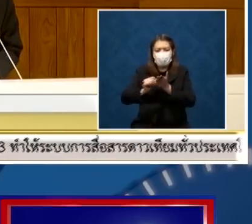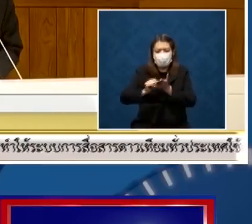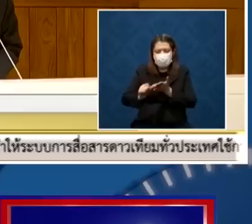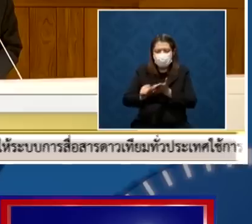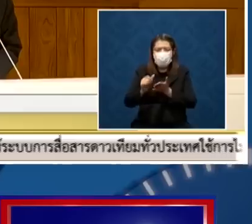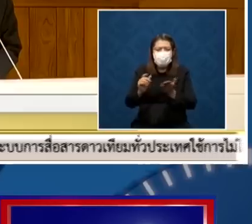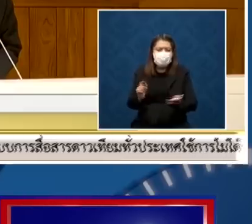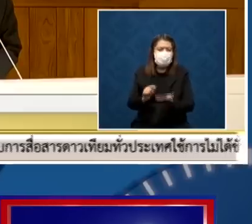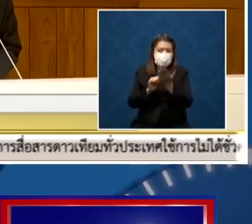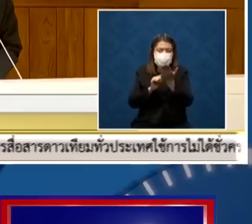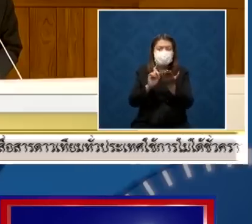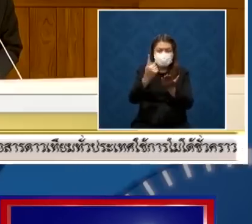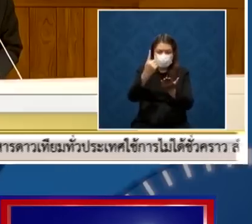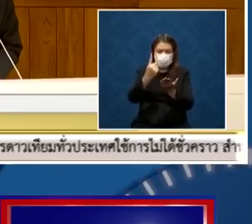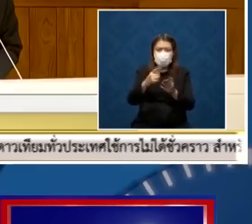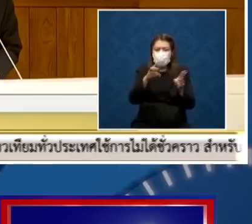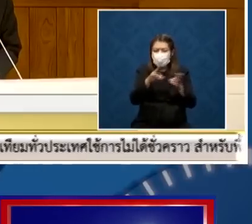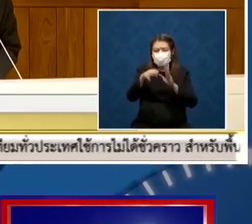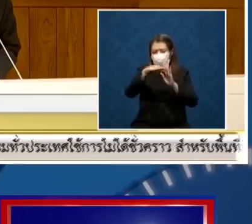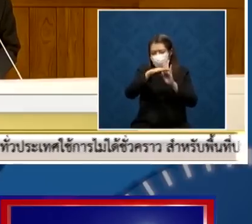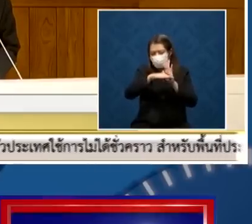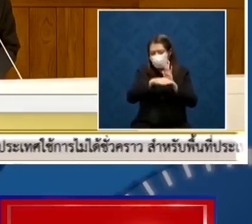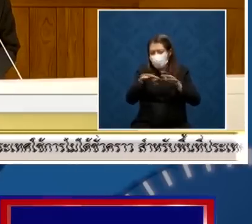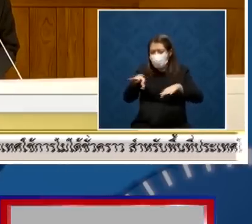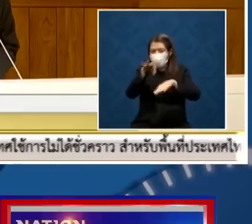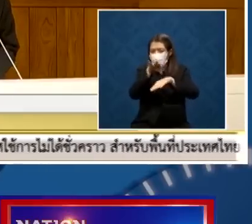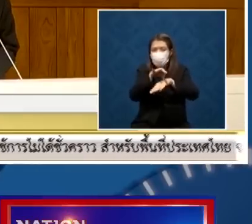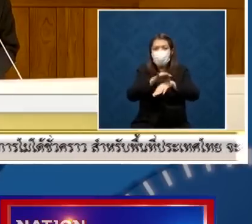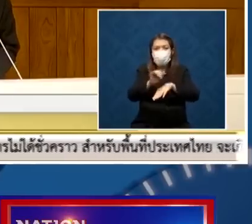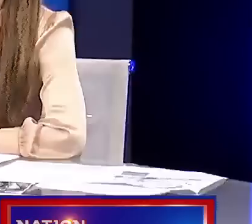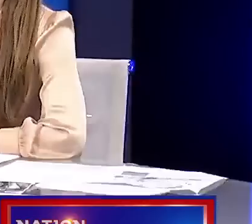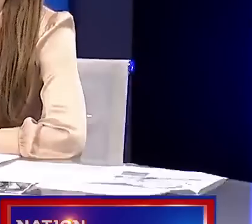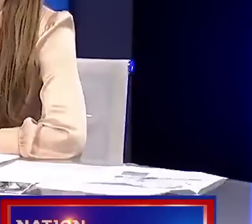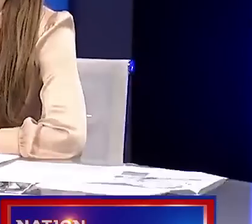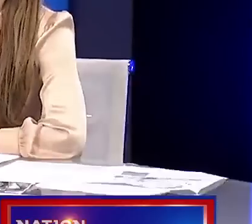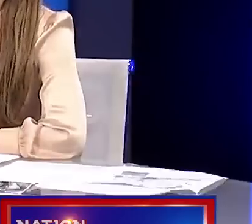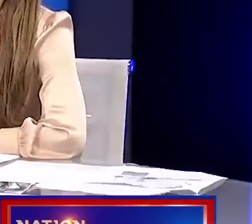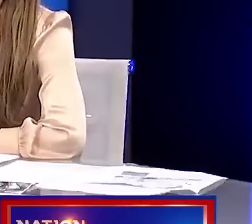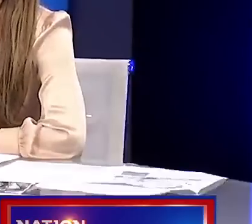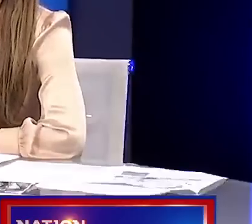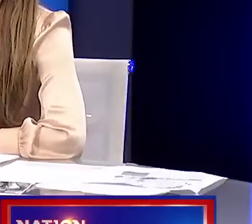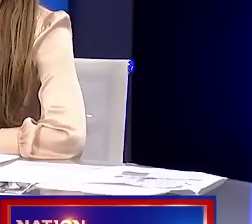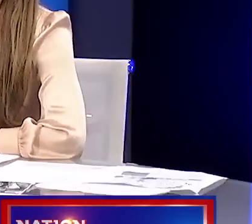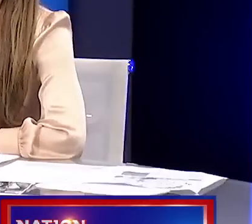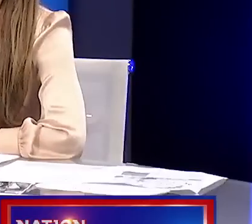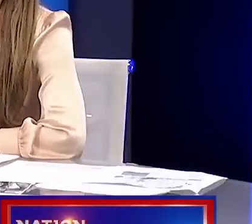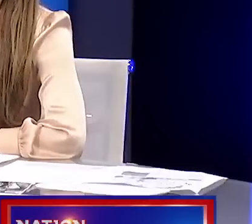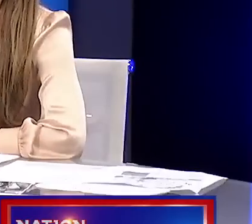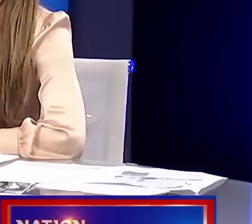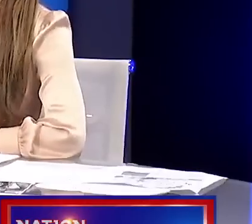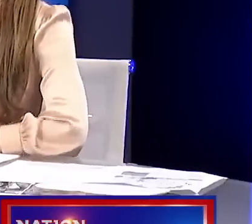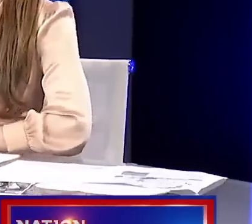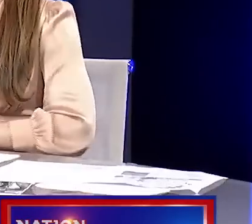ค้านเขาจับประเด็นอะไรบ้างในการที่จะมาถล่มพลเอกประยุทธ์นะฮะเราวันนี้เรามาเริ่มต้นกัน